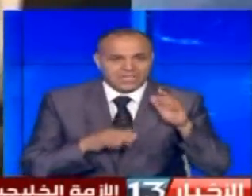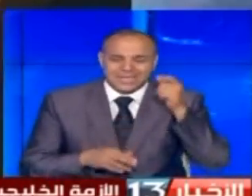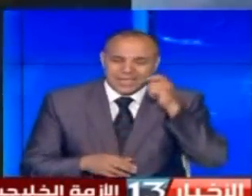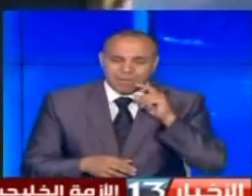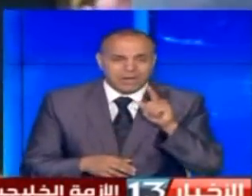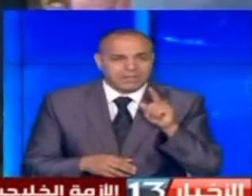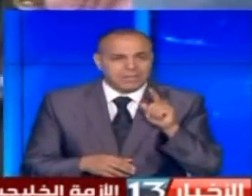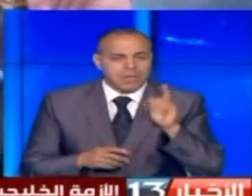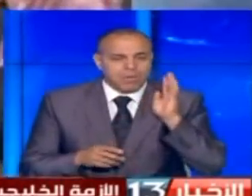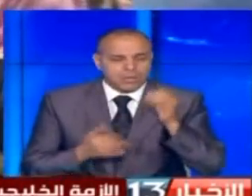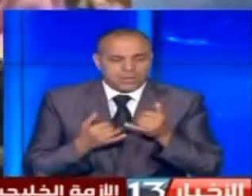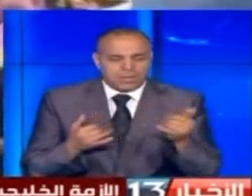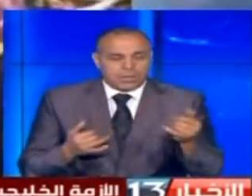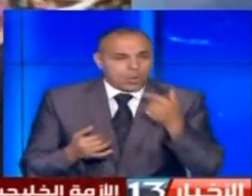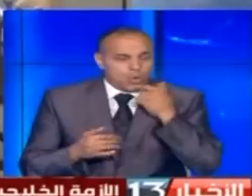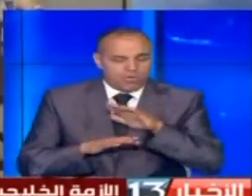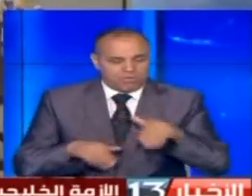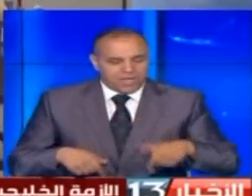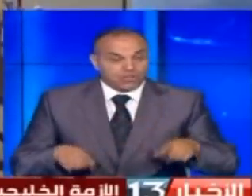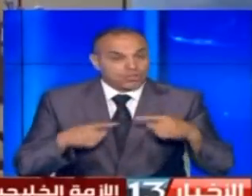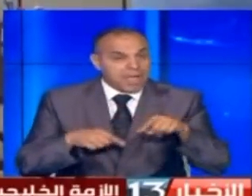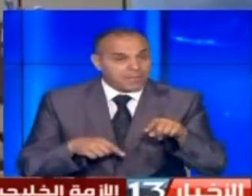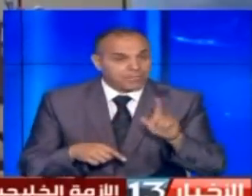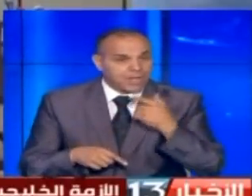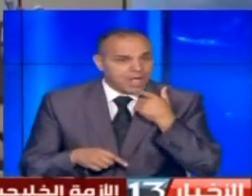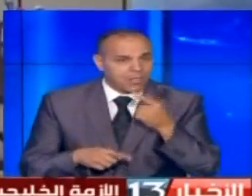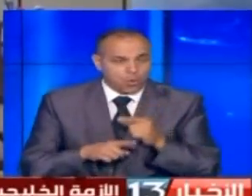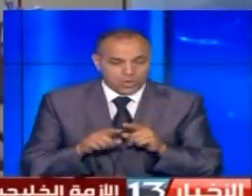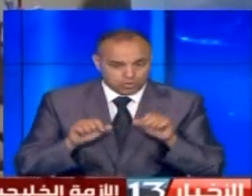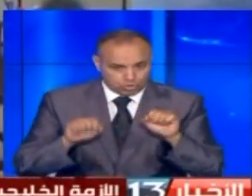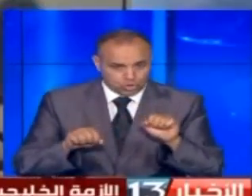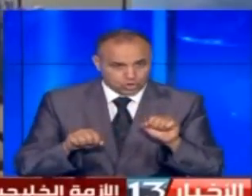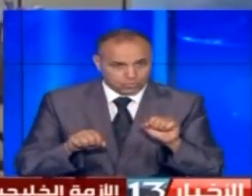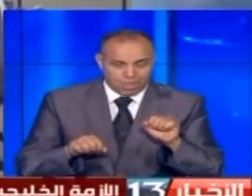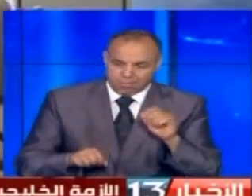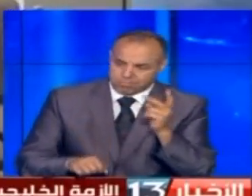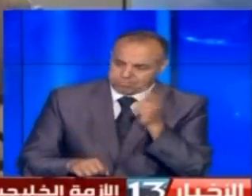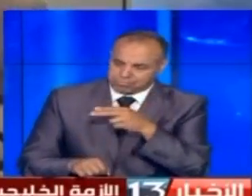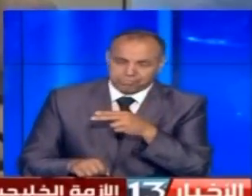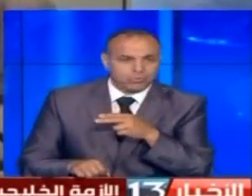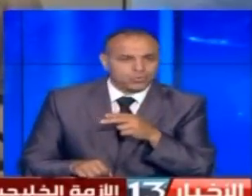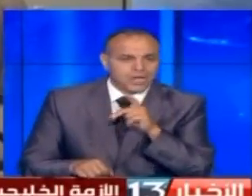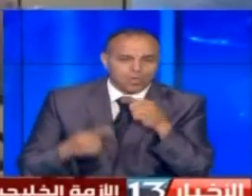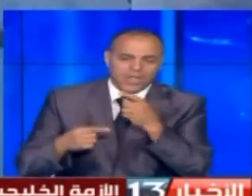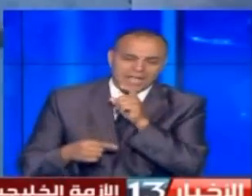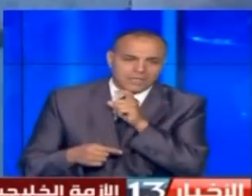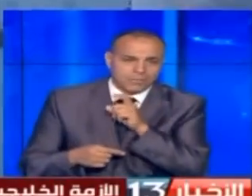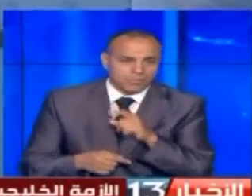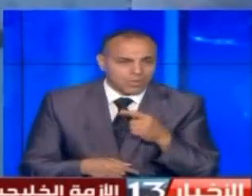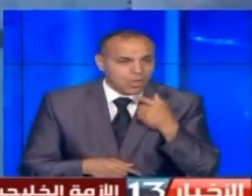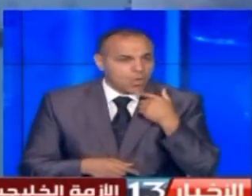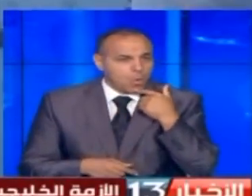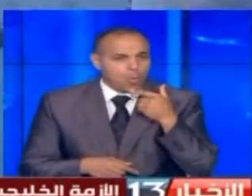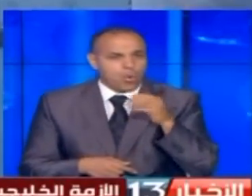الإمارات في مؤتمر صحفي في ختام الاجتماع الوزاري، لوح بإمكانية تسليط عقوبات إضافية ضد قطر. وفي